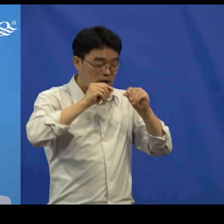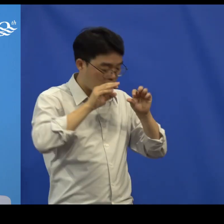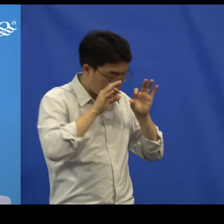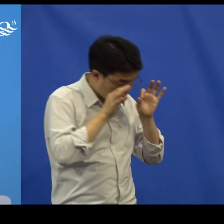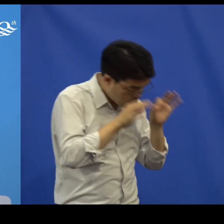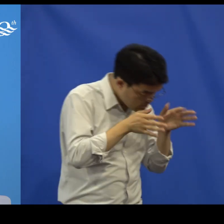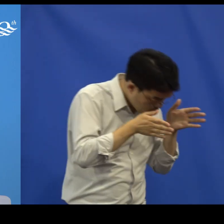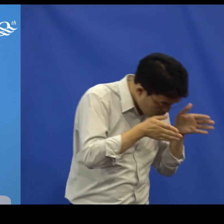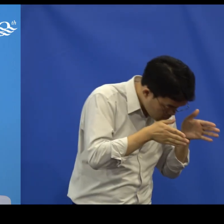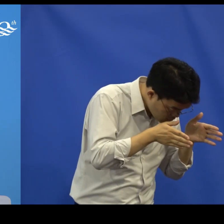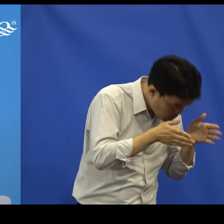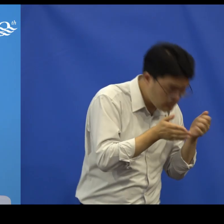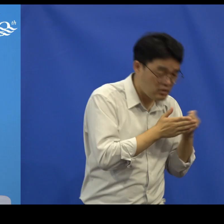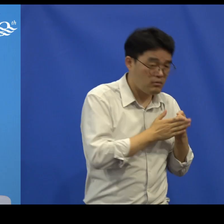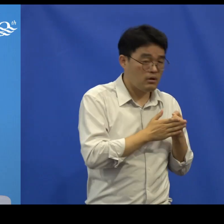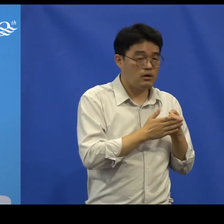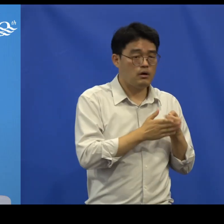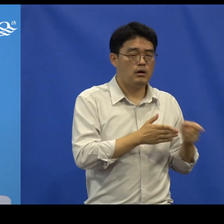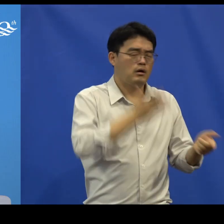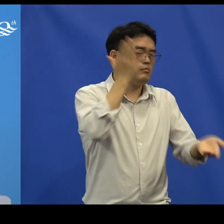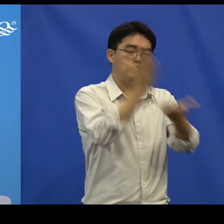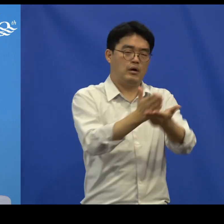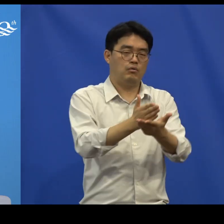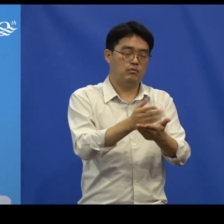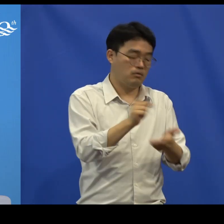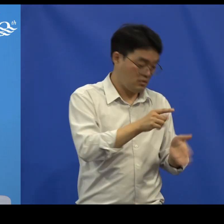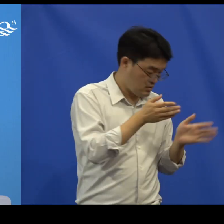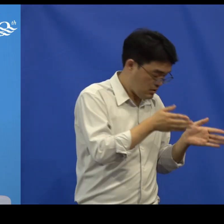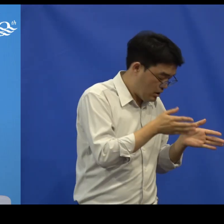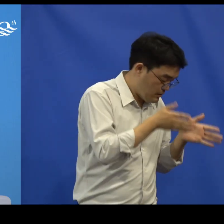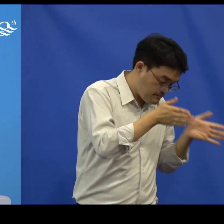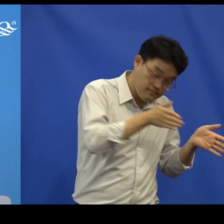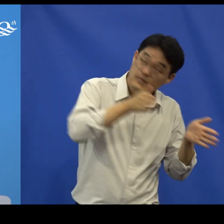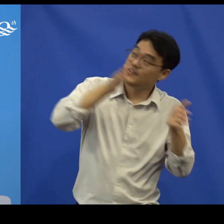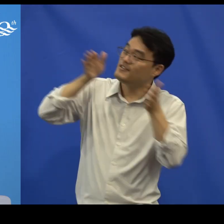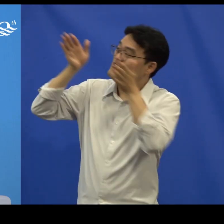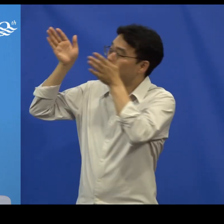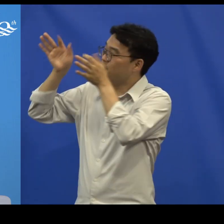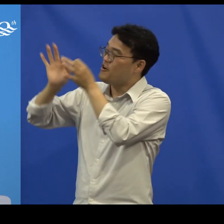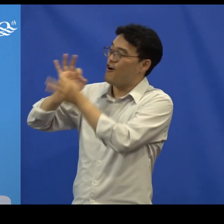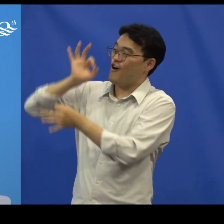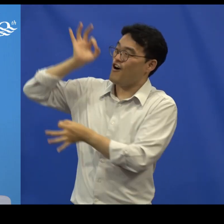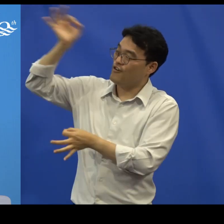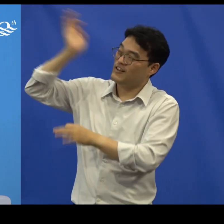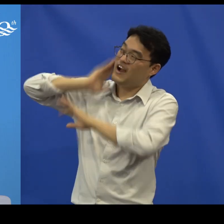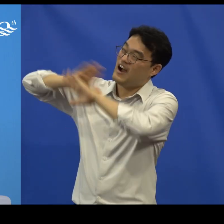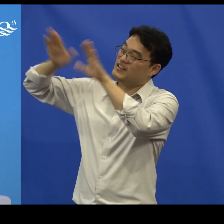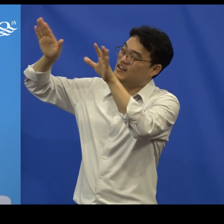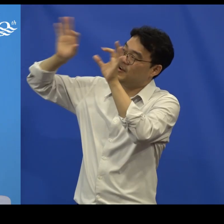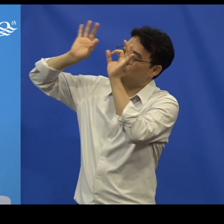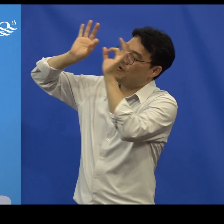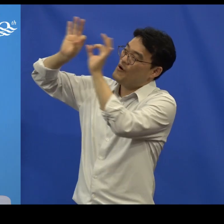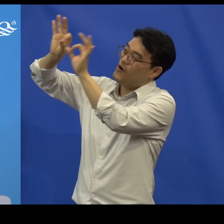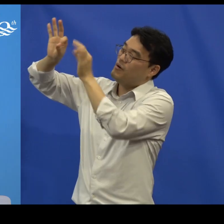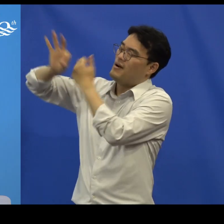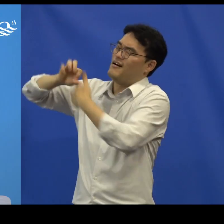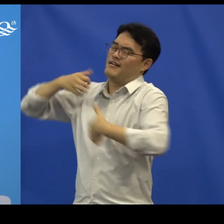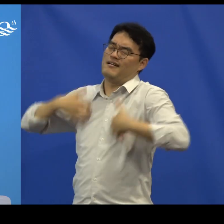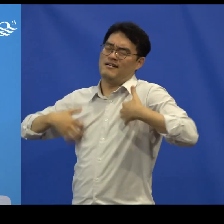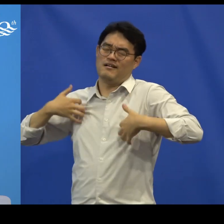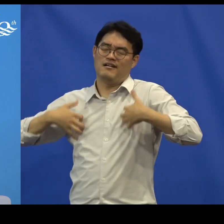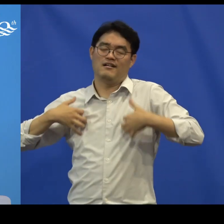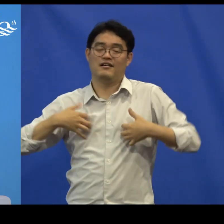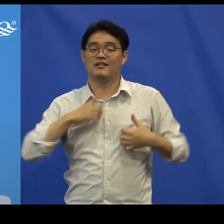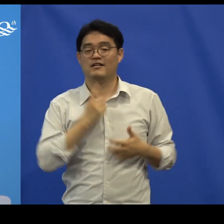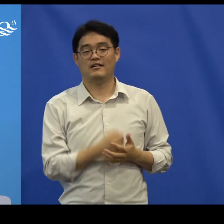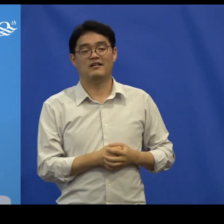빨리 하늘로, 영원한 세계로 바라보면, 여러분 비행기 타고 올라가